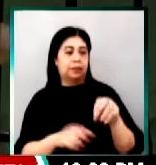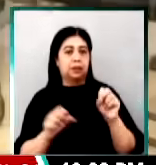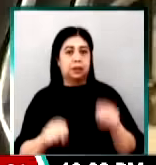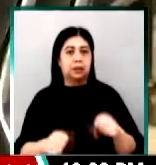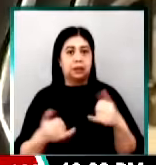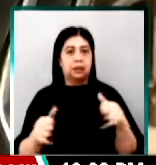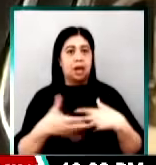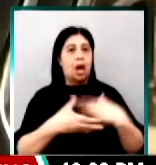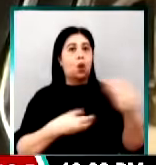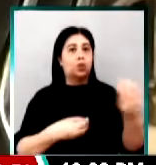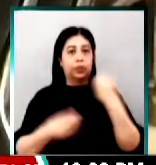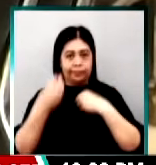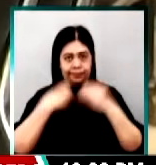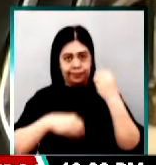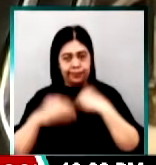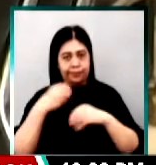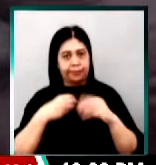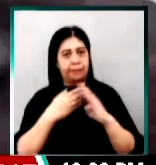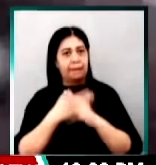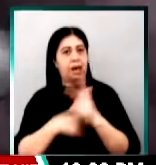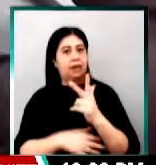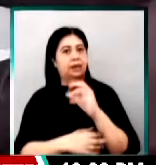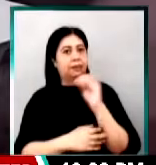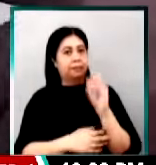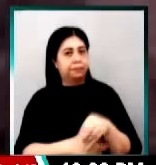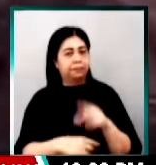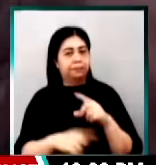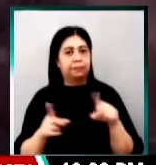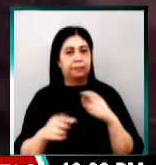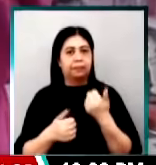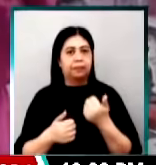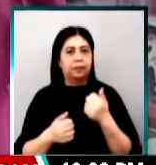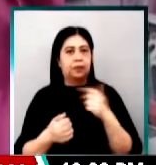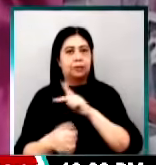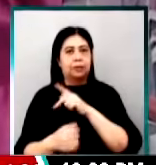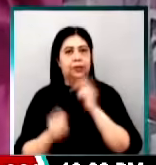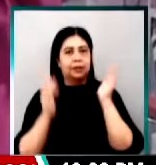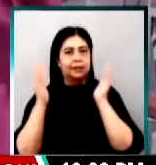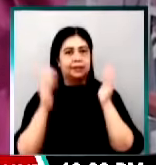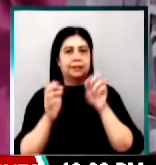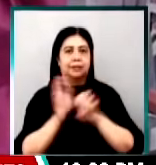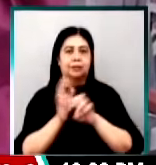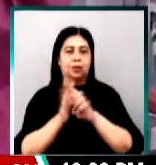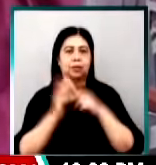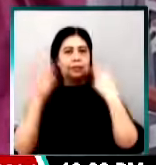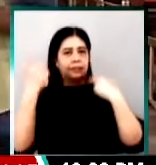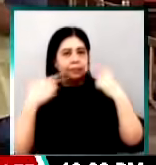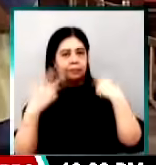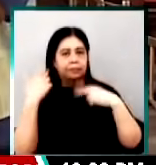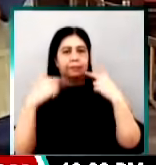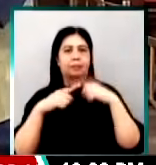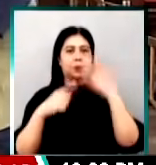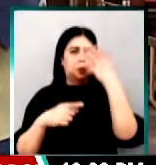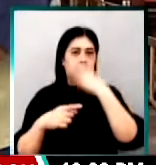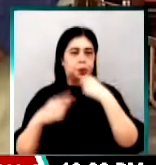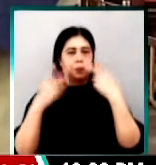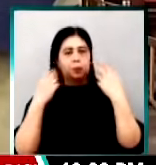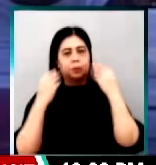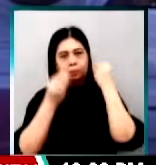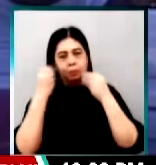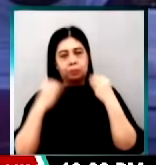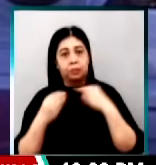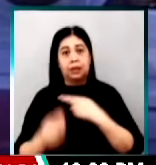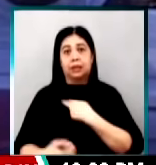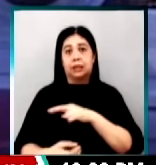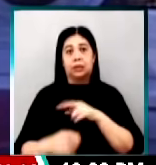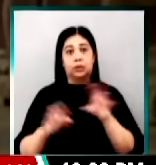dining. Balik 30% capacity naman ng mga personal care services gaya ng salon, parlor at beauty clinic. Sa religious activities,